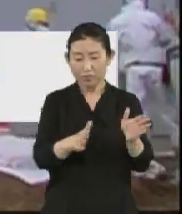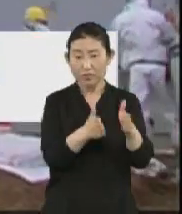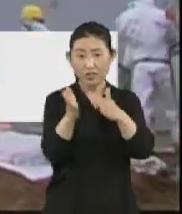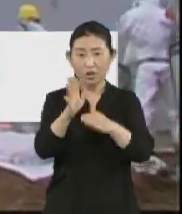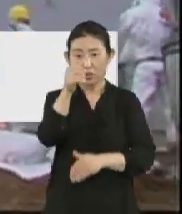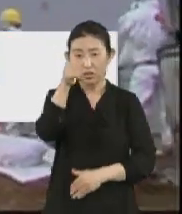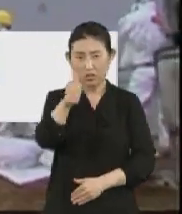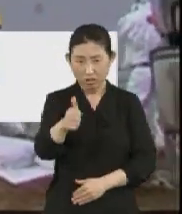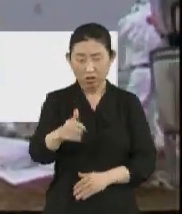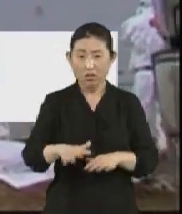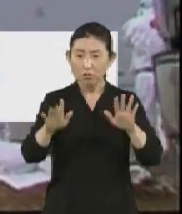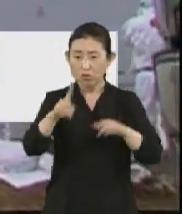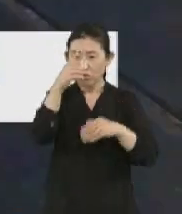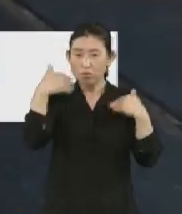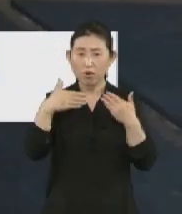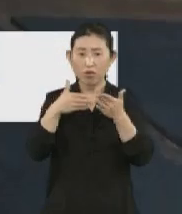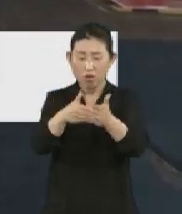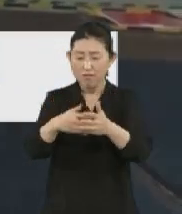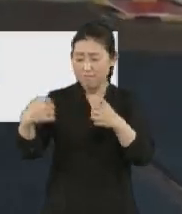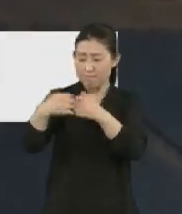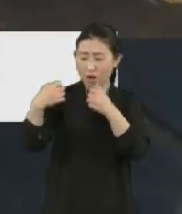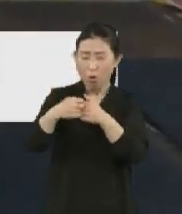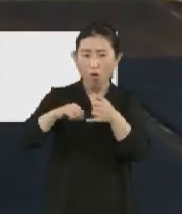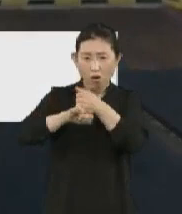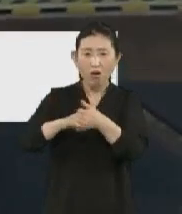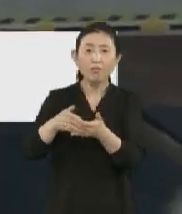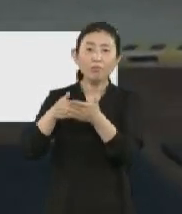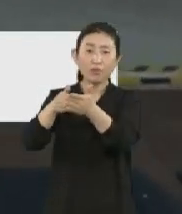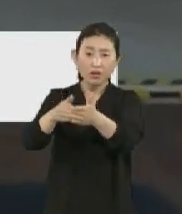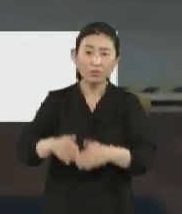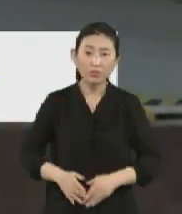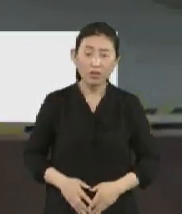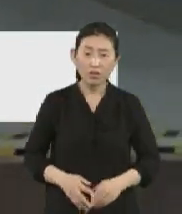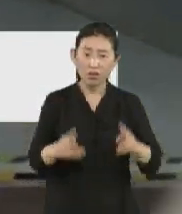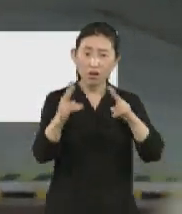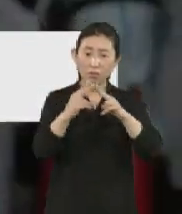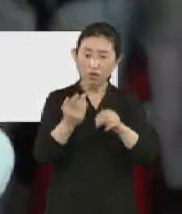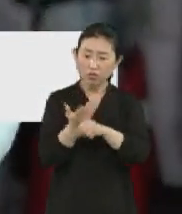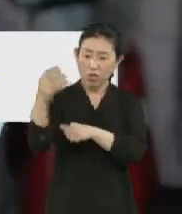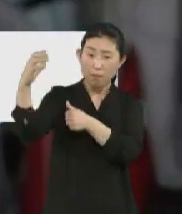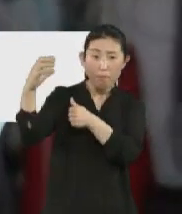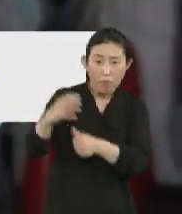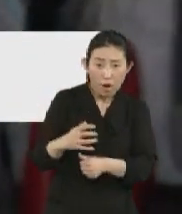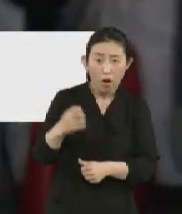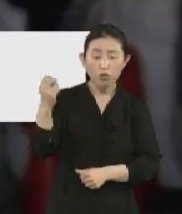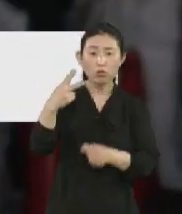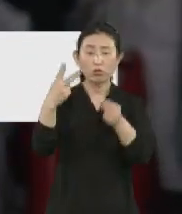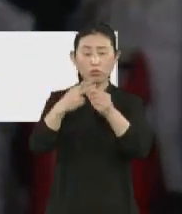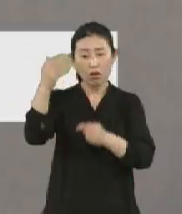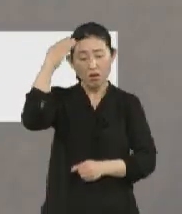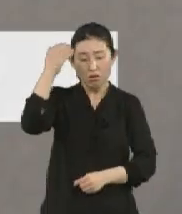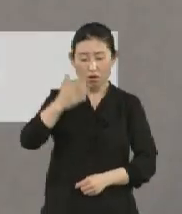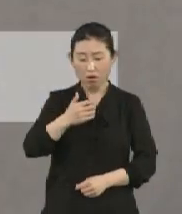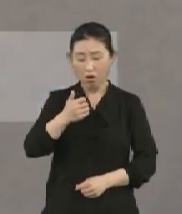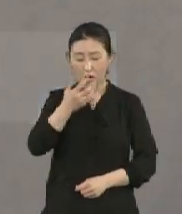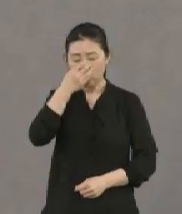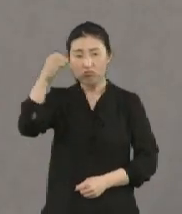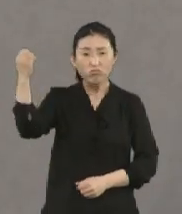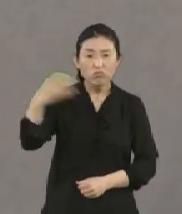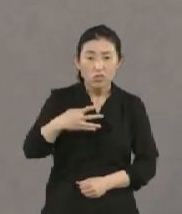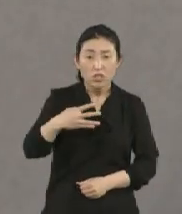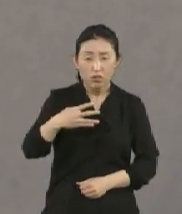절대 물러서지 말라고 촉구했습니다. 특히 이번 사태는 반도체 수출 금지에 이어 또다시 한국을 무시한